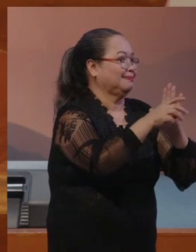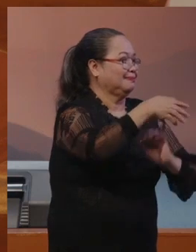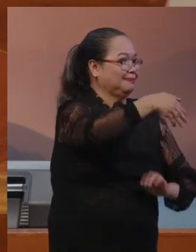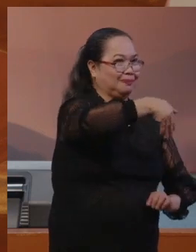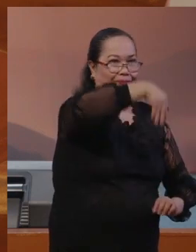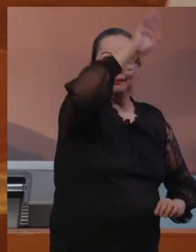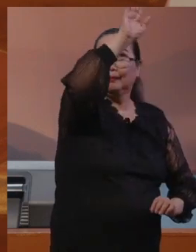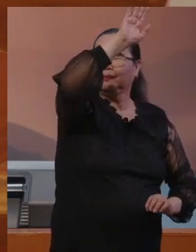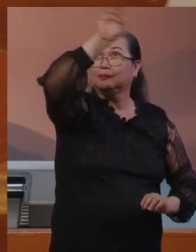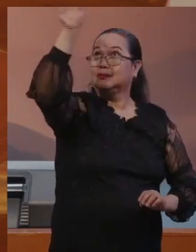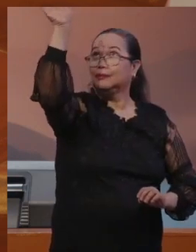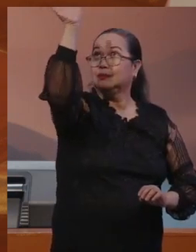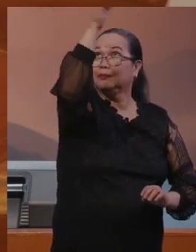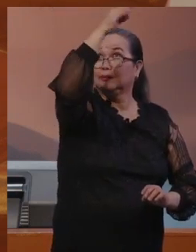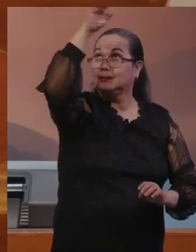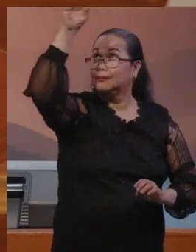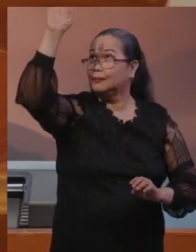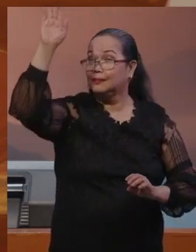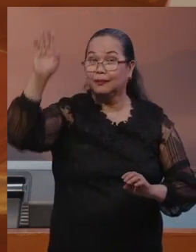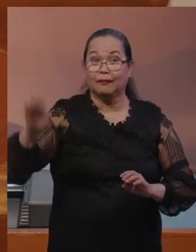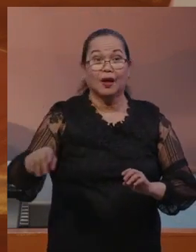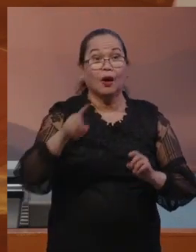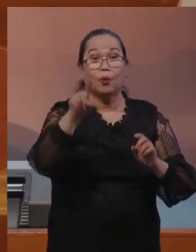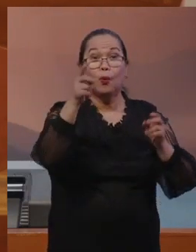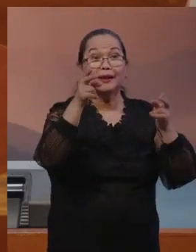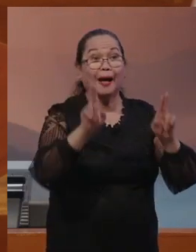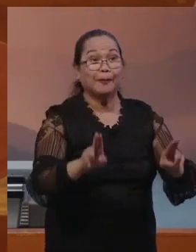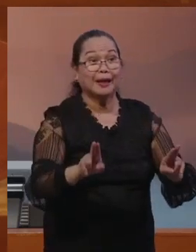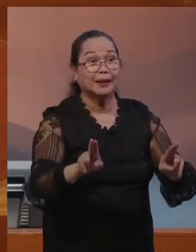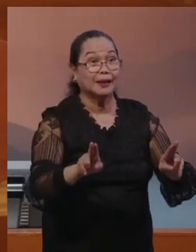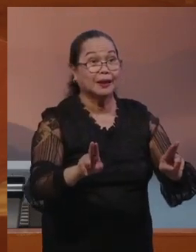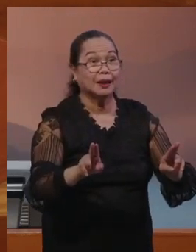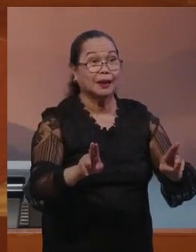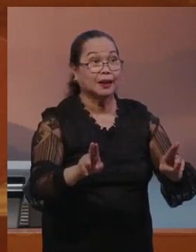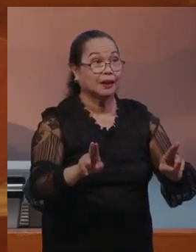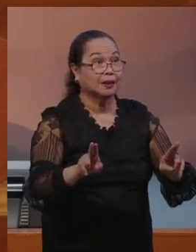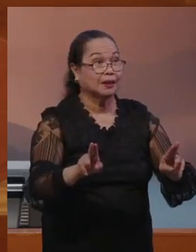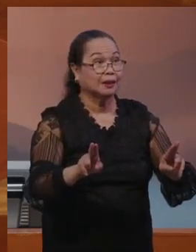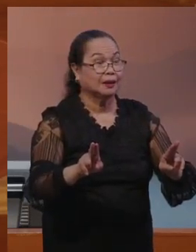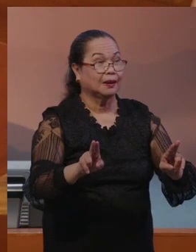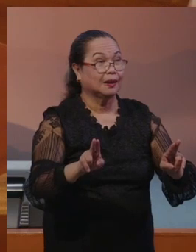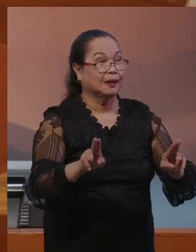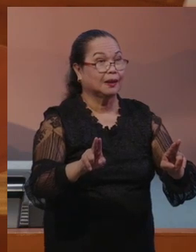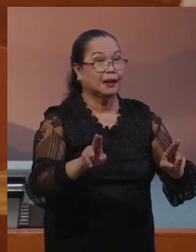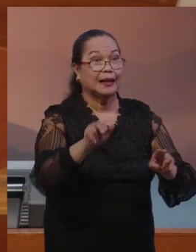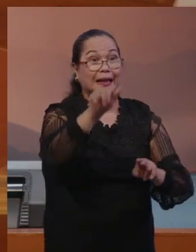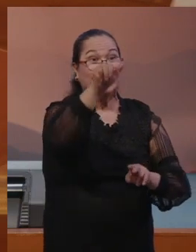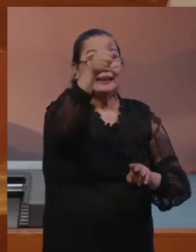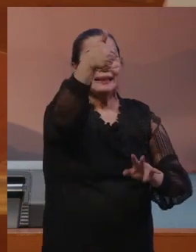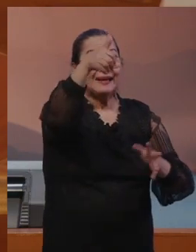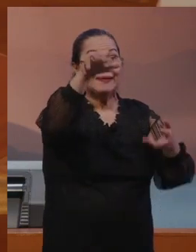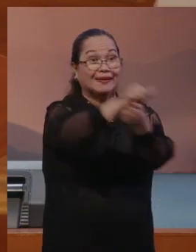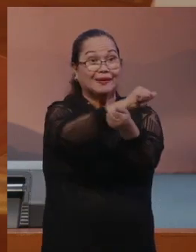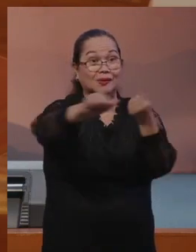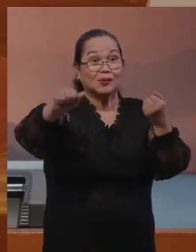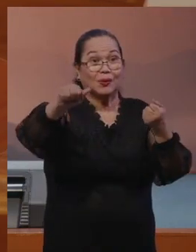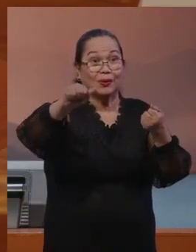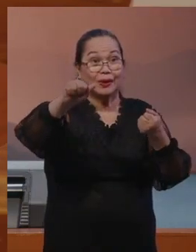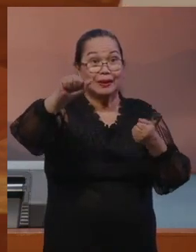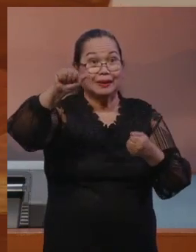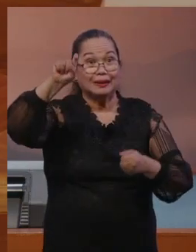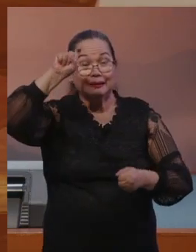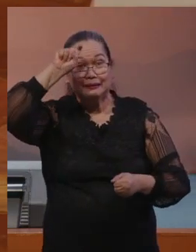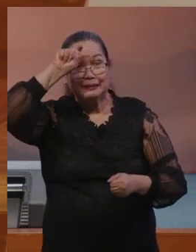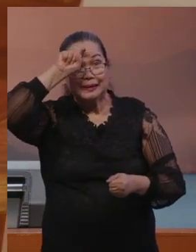At anong nangyari ng Exodus 13? Yung 10th plague, the plague